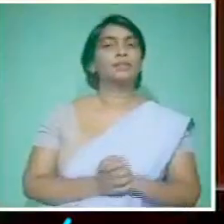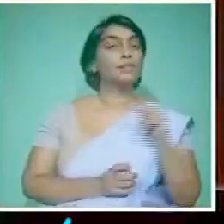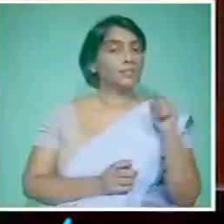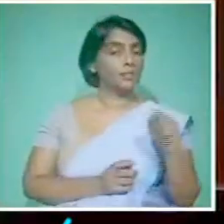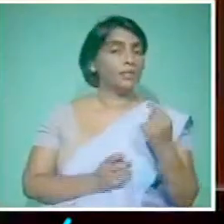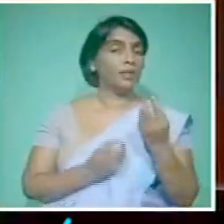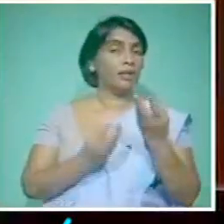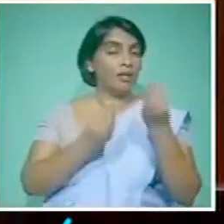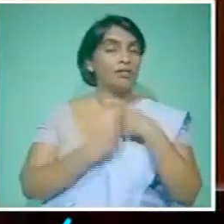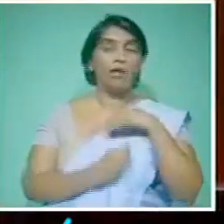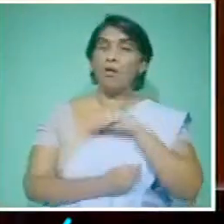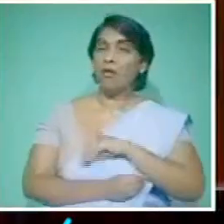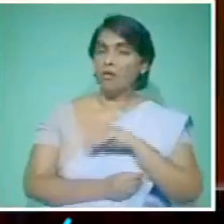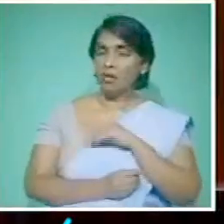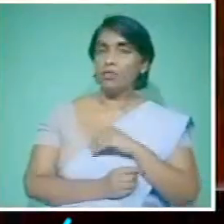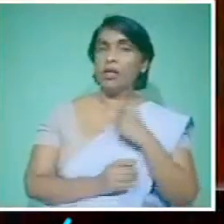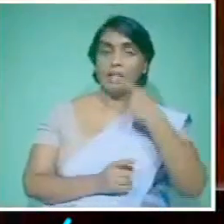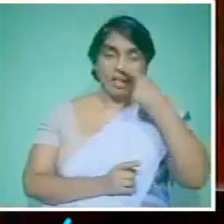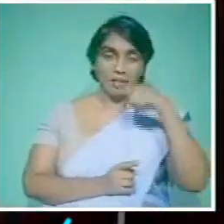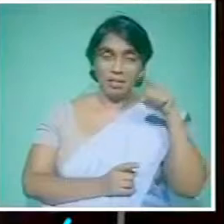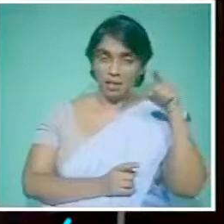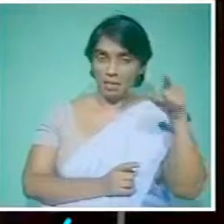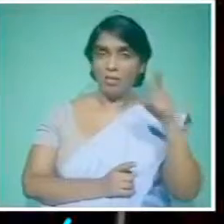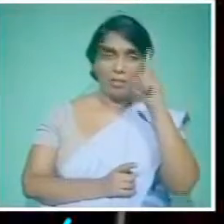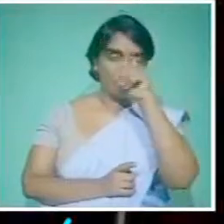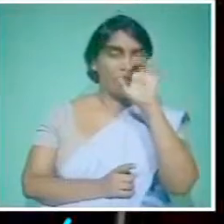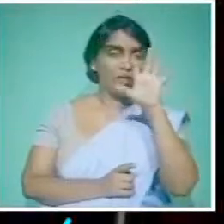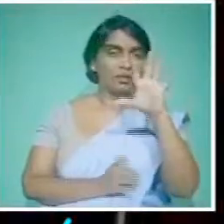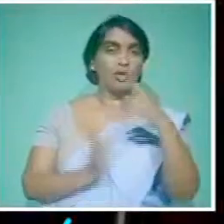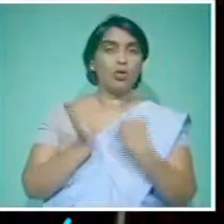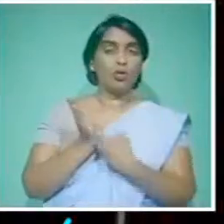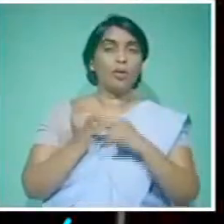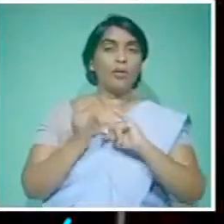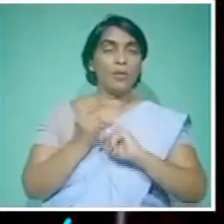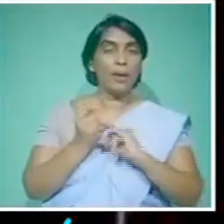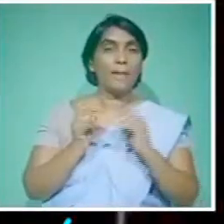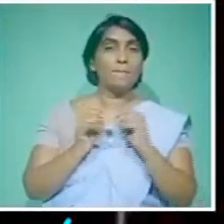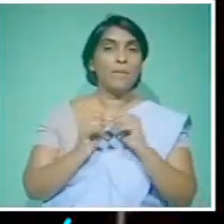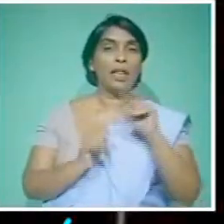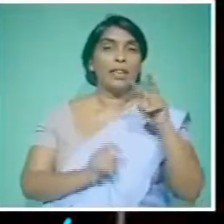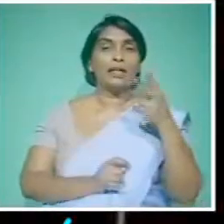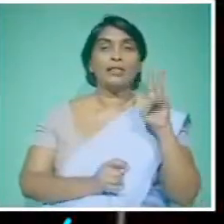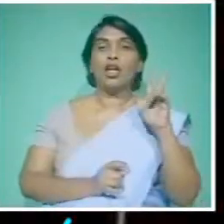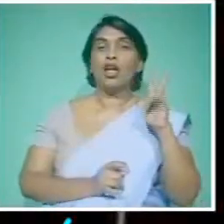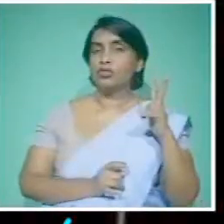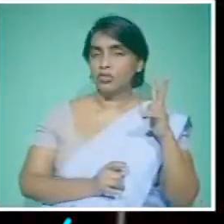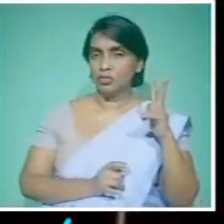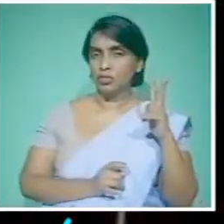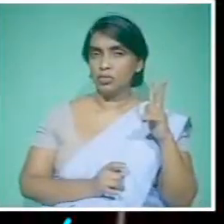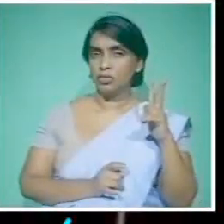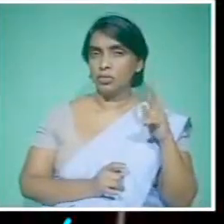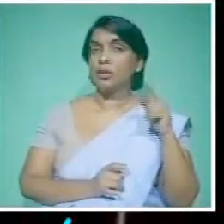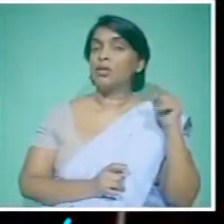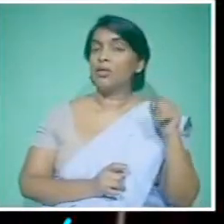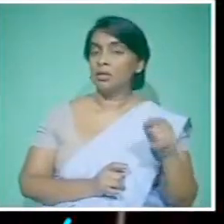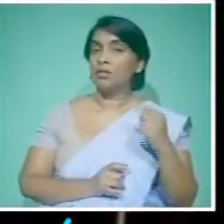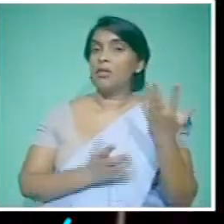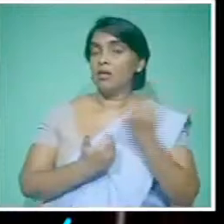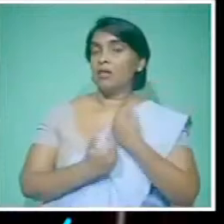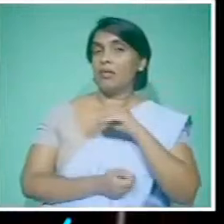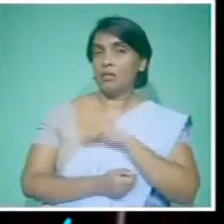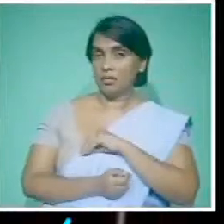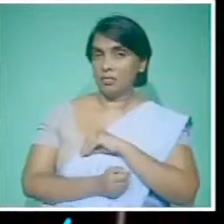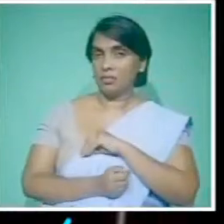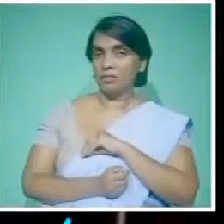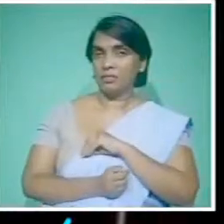මේකෙන් ලබා තිබෙන ආදායම තමයි තායිලන්තයේ මේ මාස පහ තුල රුපියල් බිලියන 280ක් මේකෙන් ලබා තිබෙන